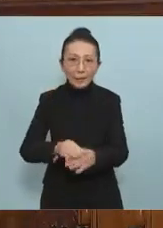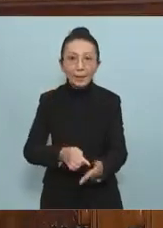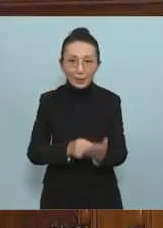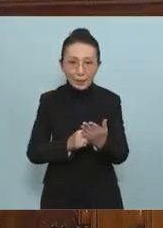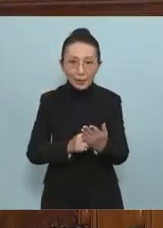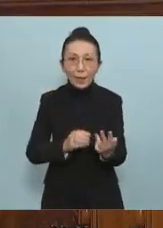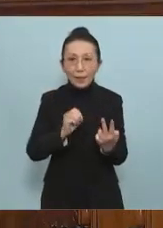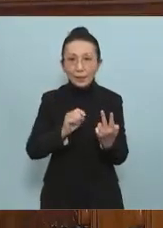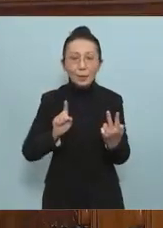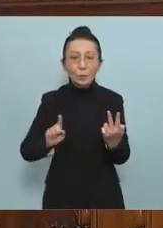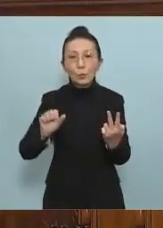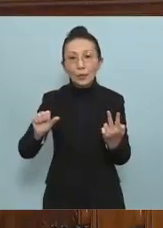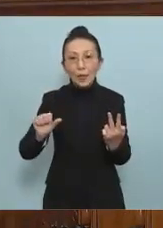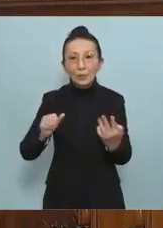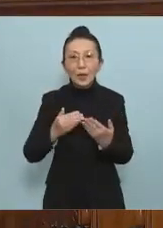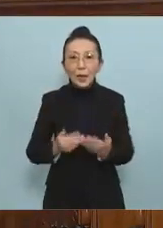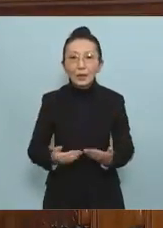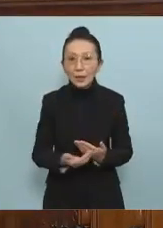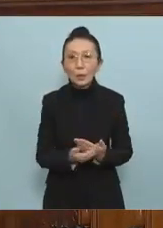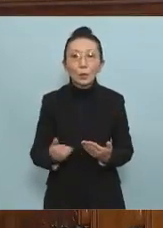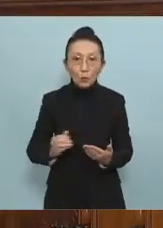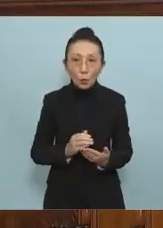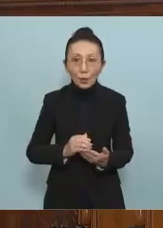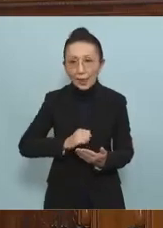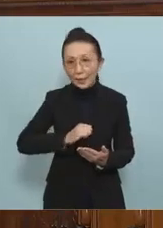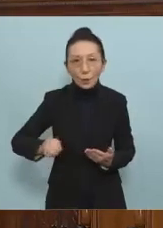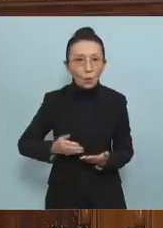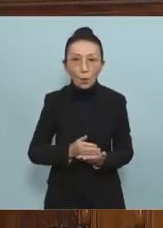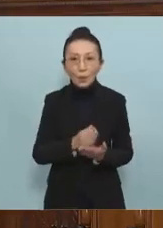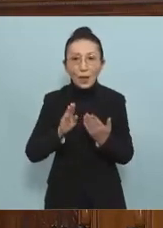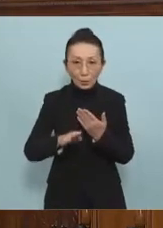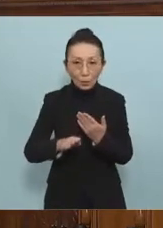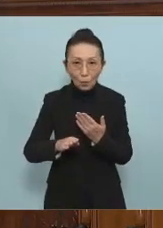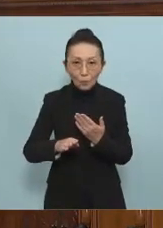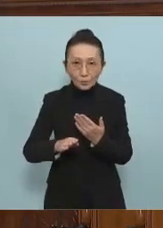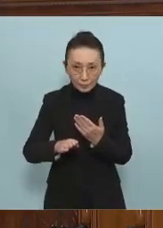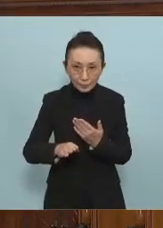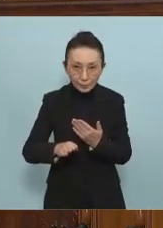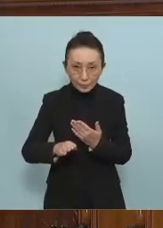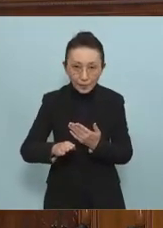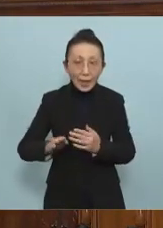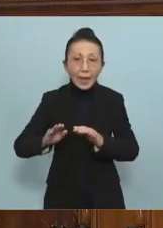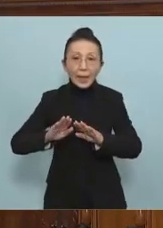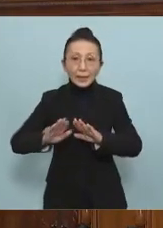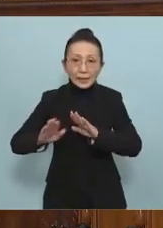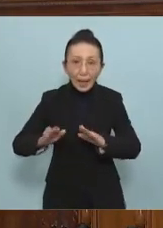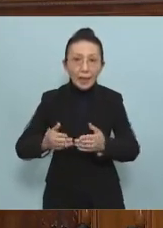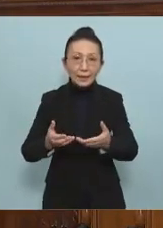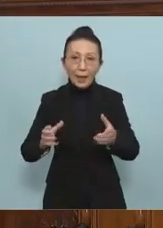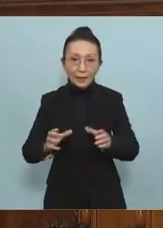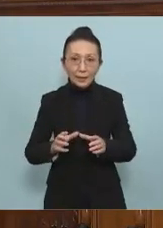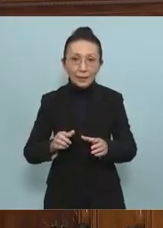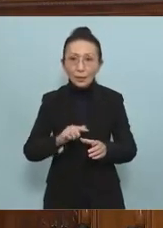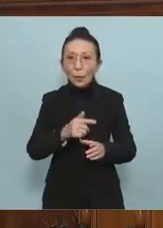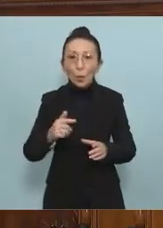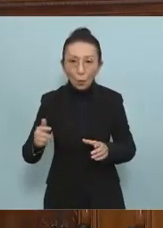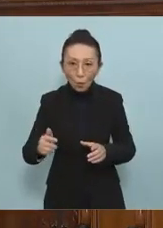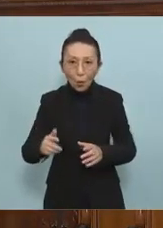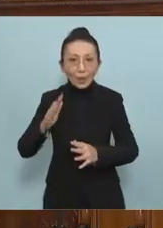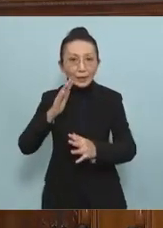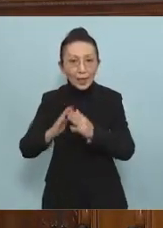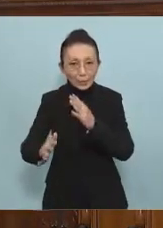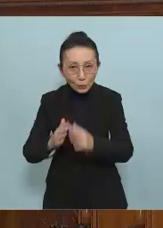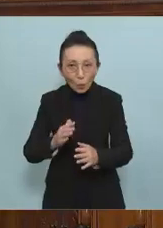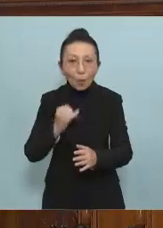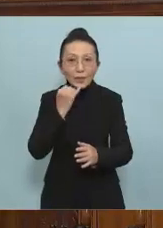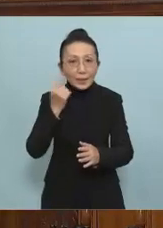の安保法制強行以降、自衛隊の装備も訓練も戦争する国づくりの道を急速